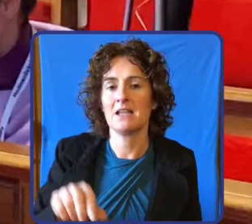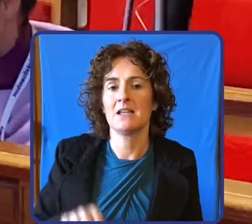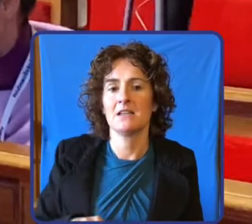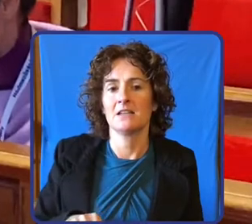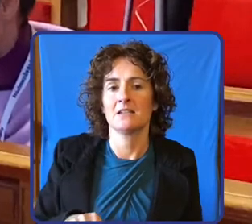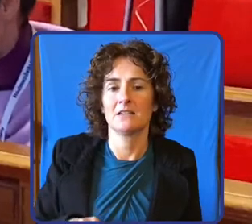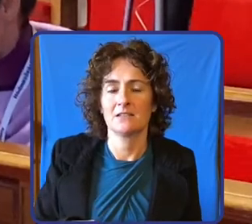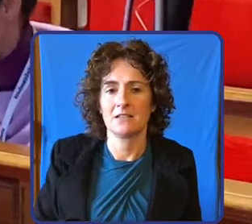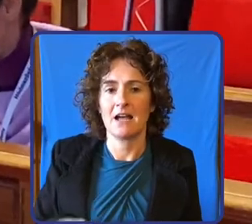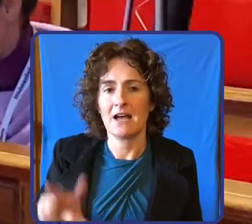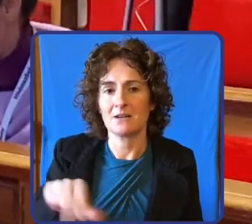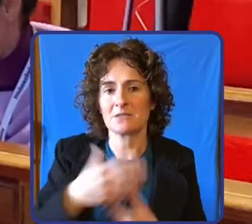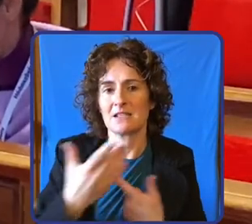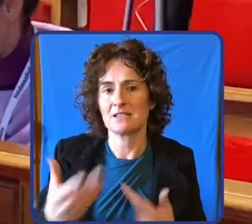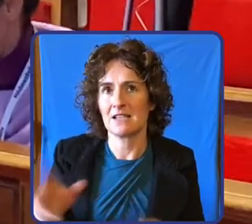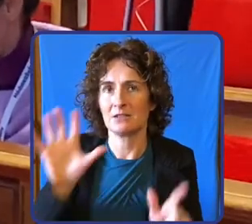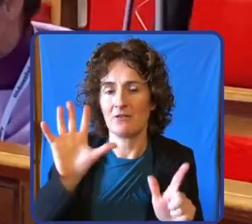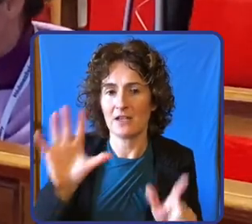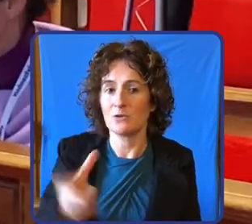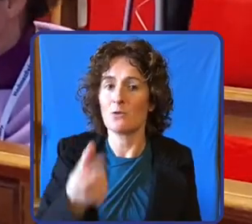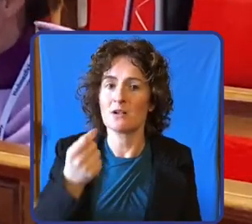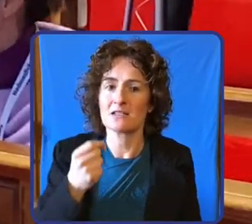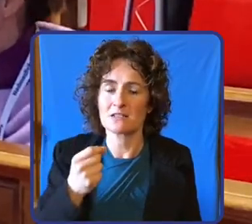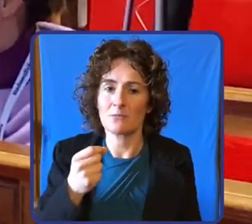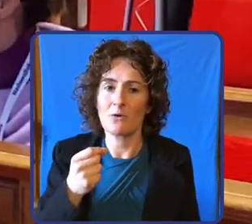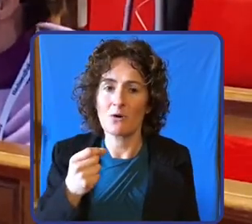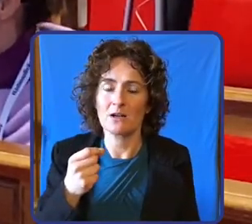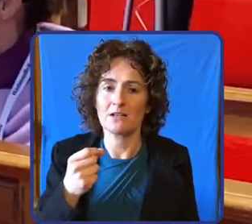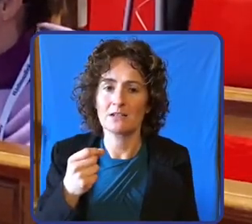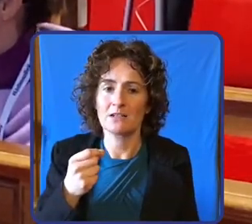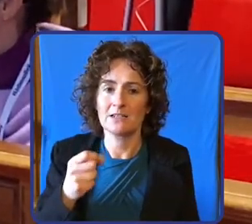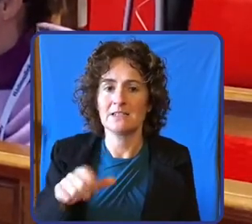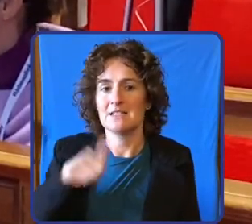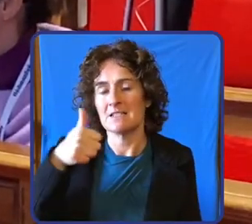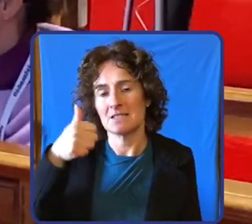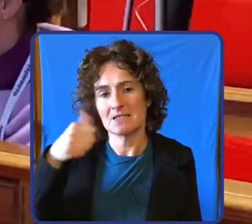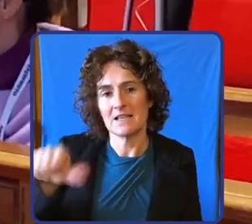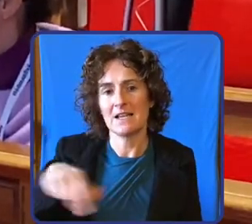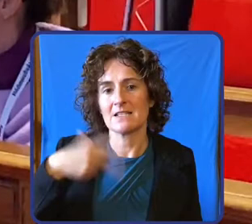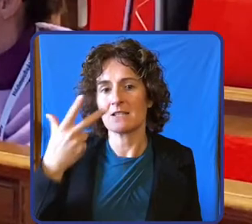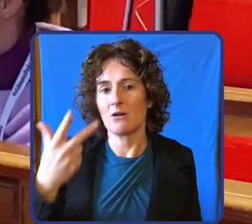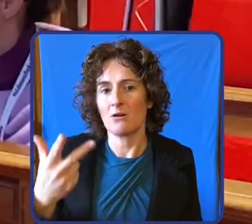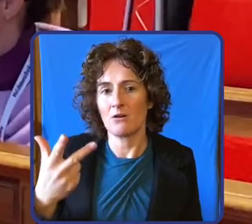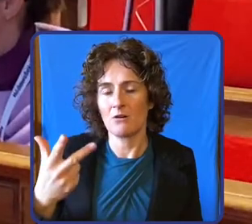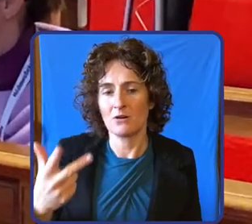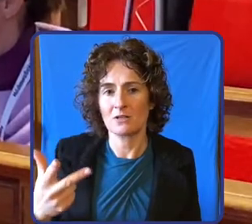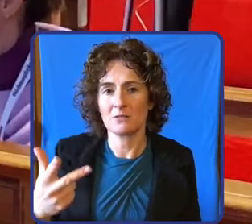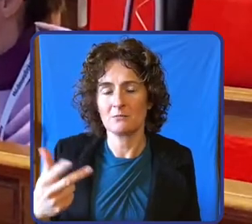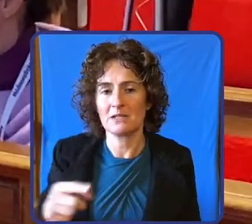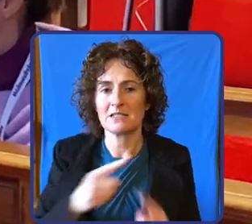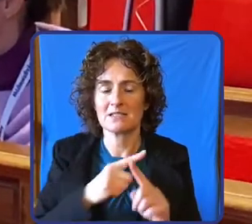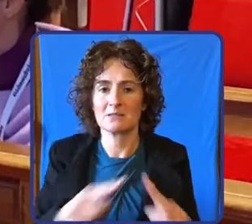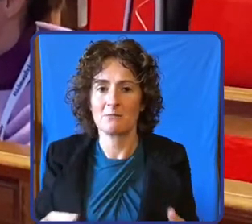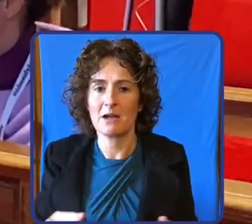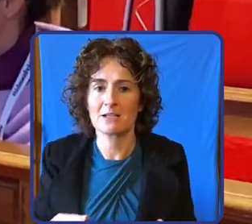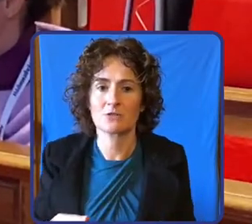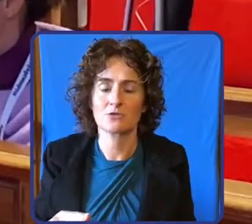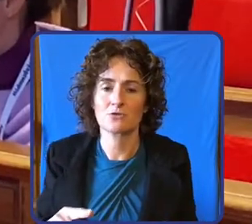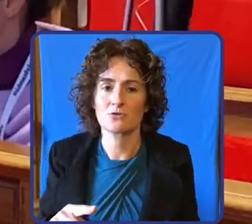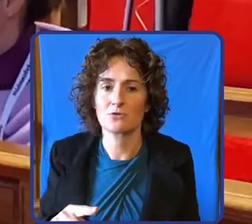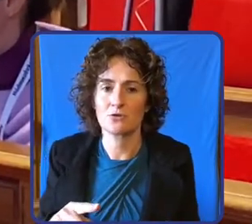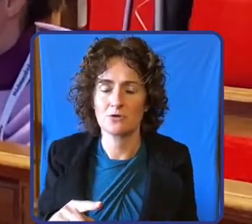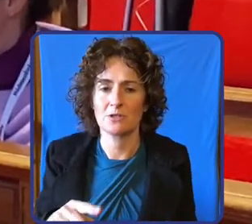évben, és ebből a 378 kisgyerekből 130 született más településeken, zömében,